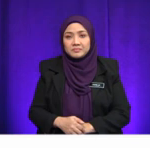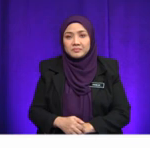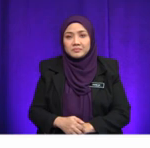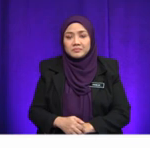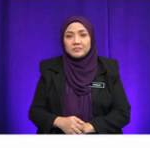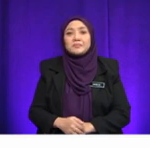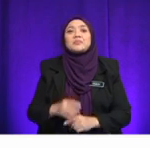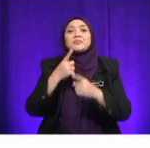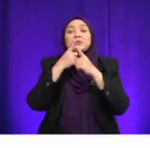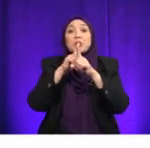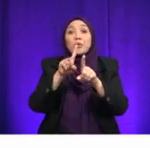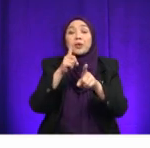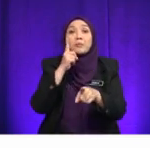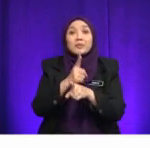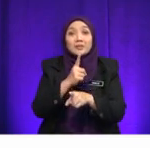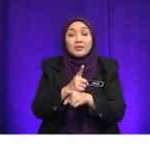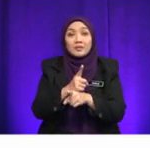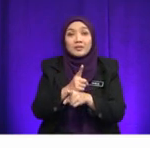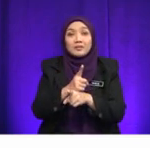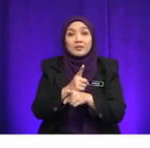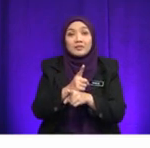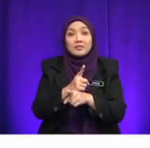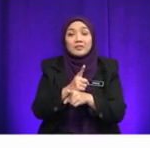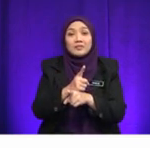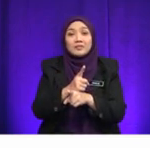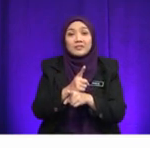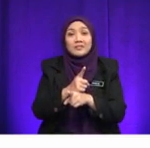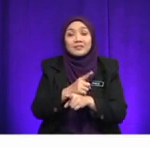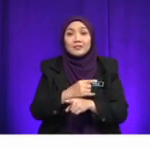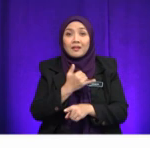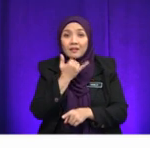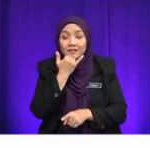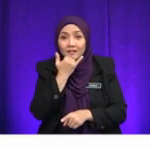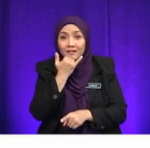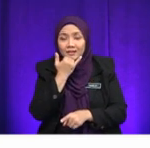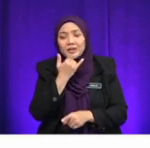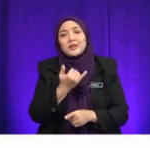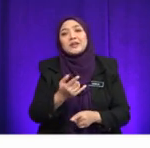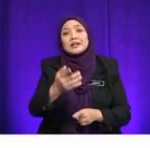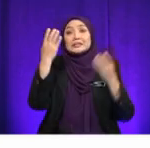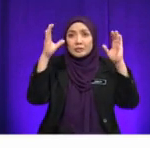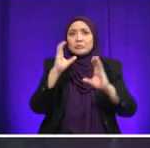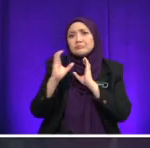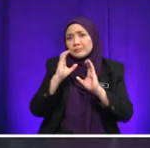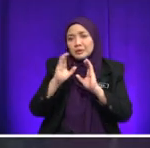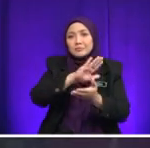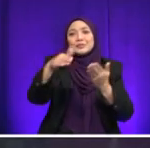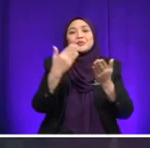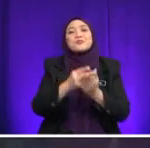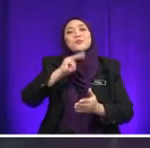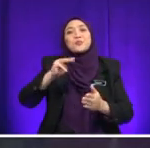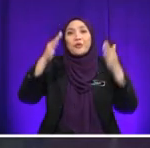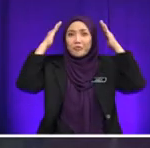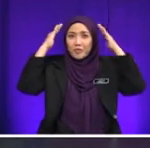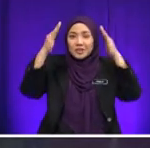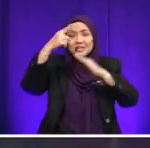Oke kita rasa hari ini murid-murid kita memang memberikan fokus dalam penerangan yang saya berikan tadi